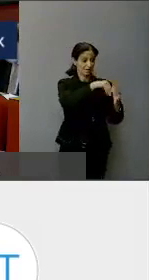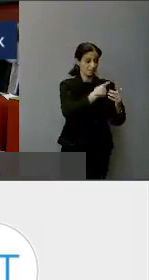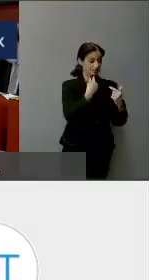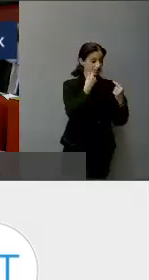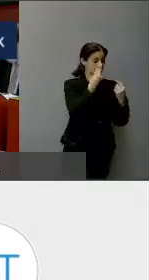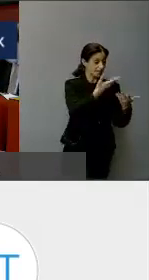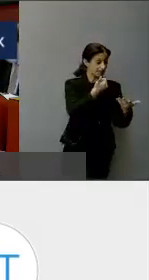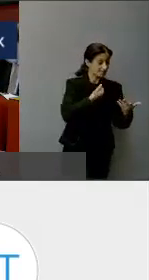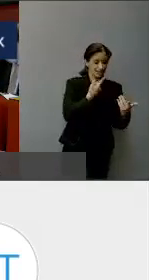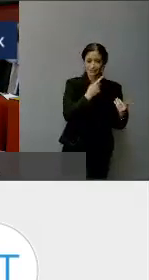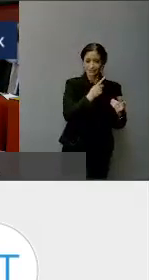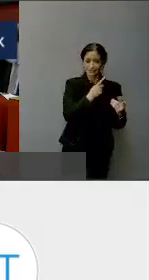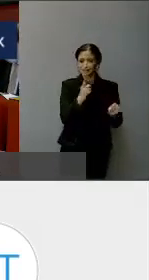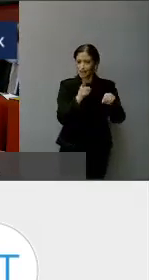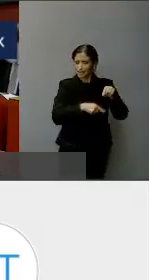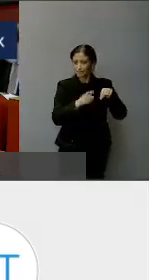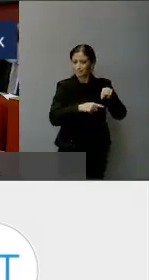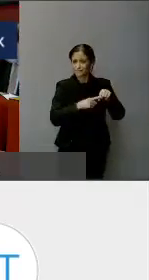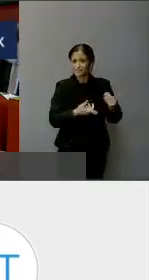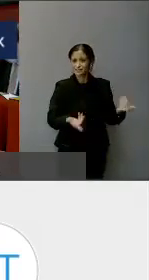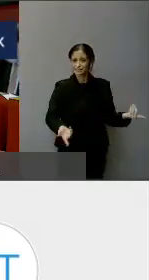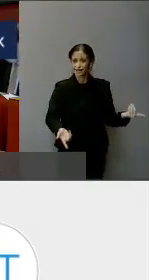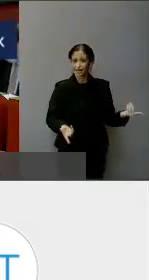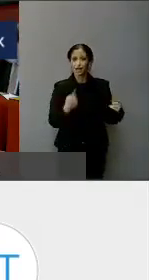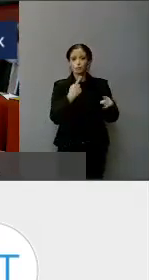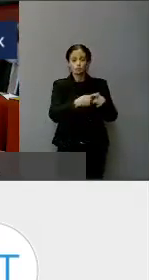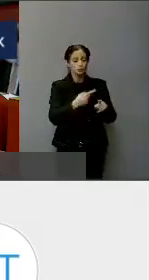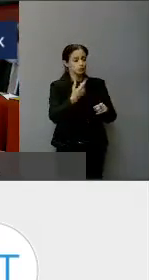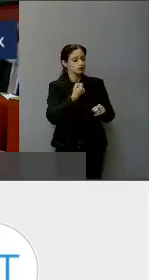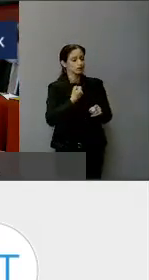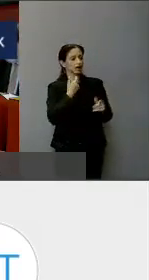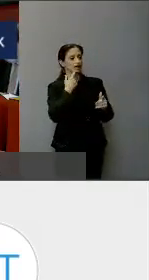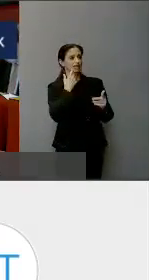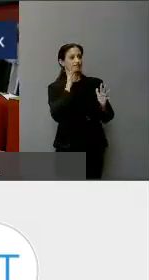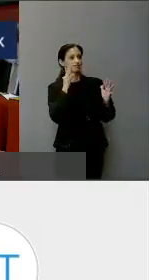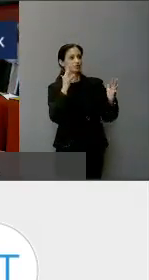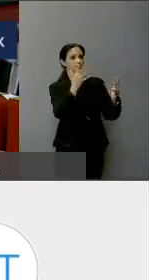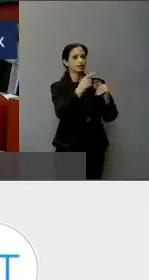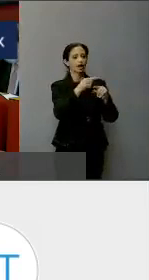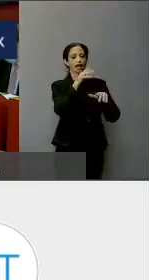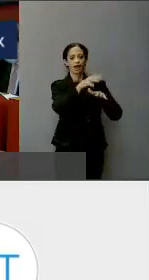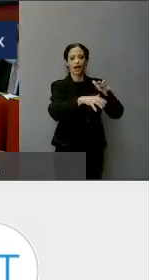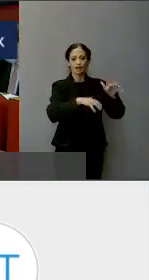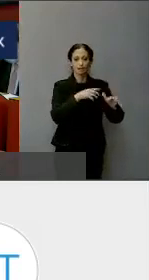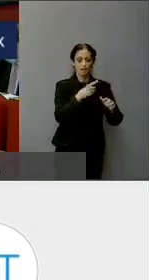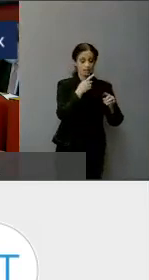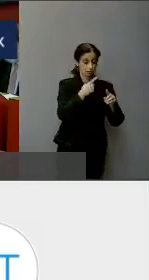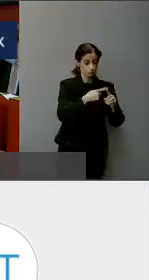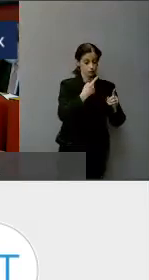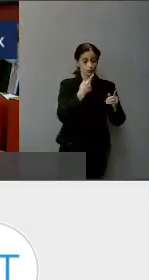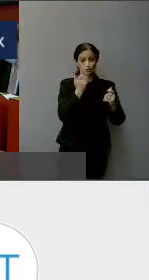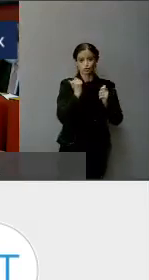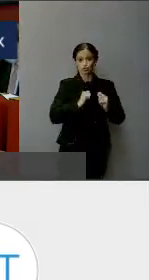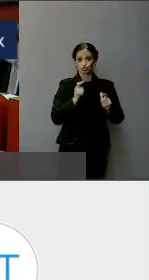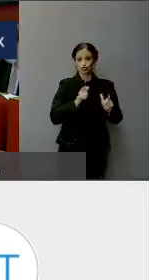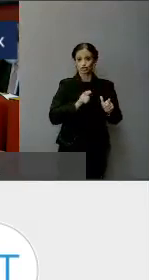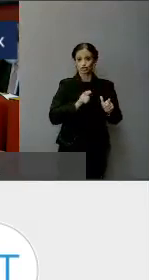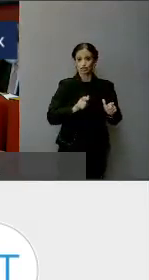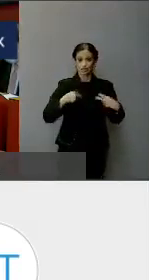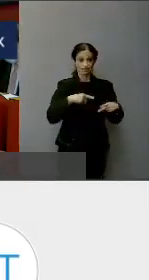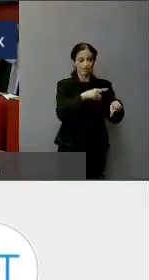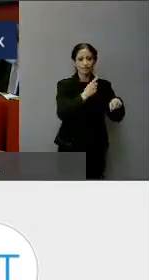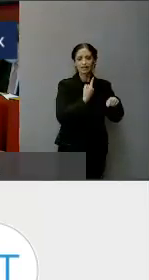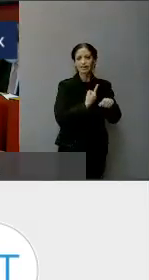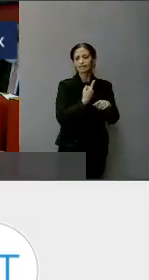possibile alle comunità vegetali alle comunità animali e ai cittadini che le vivono quindi quando si va